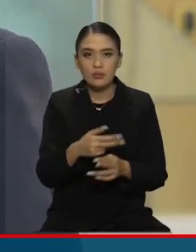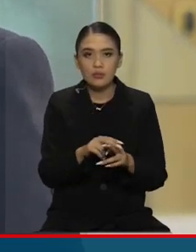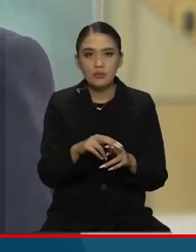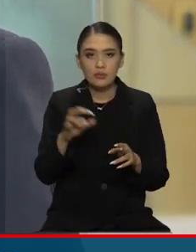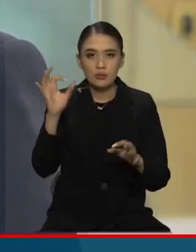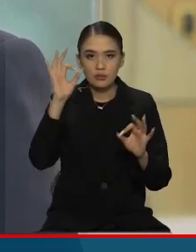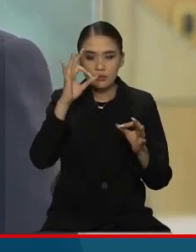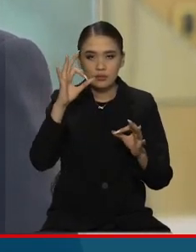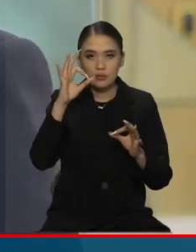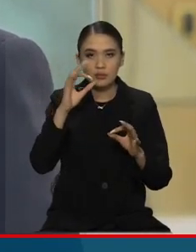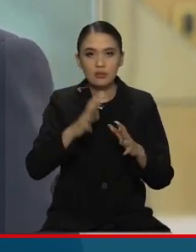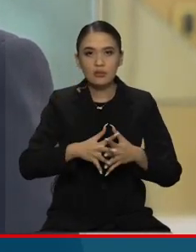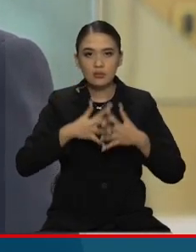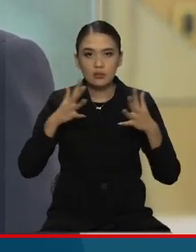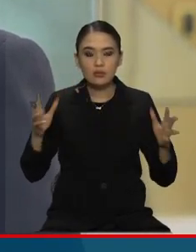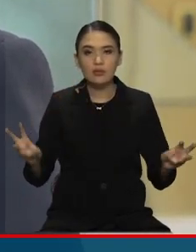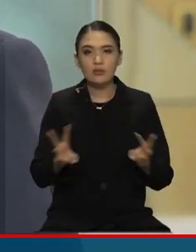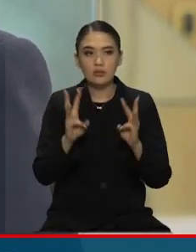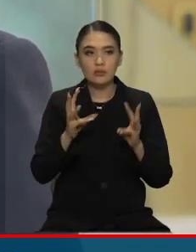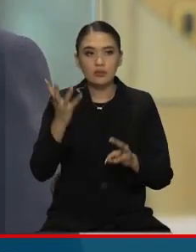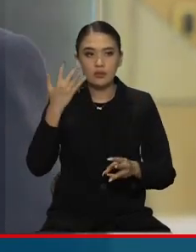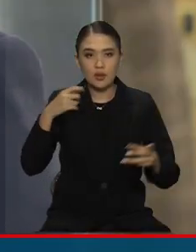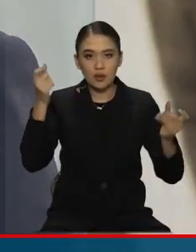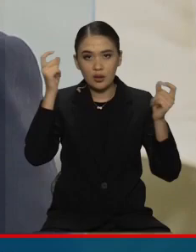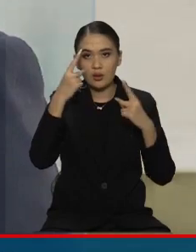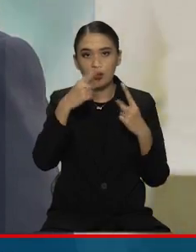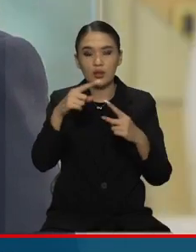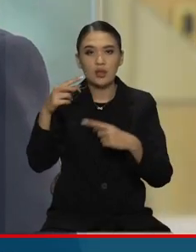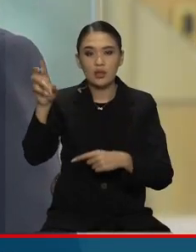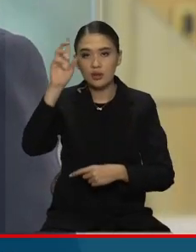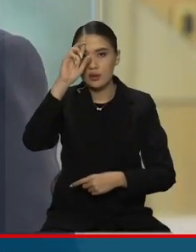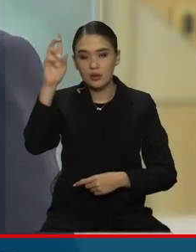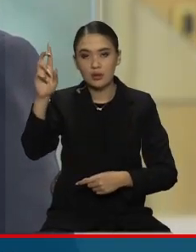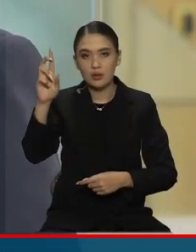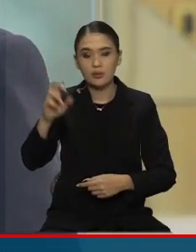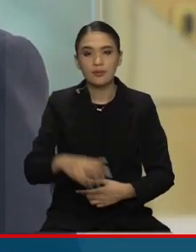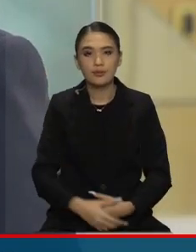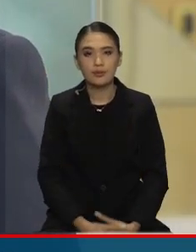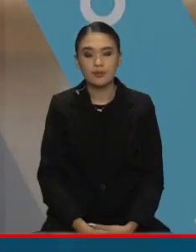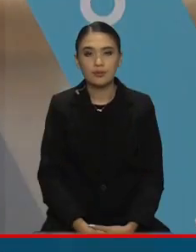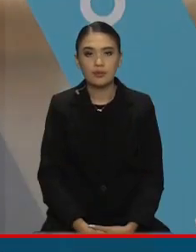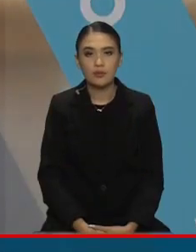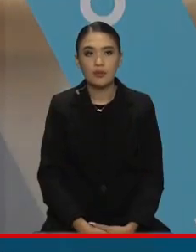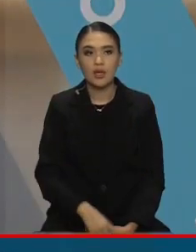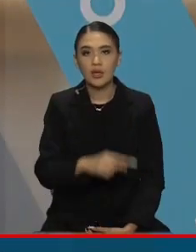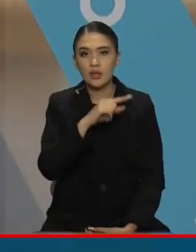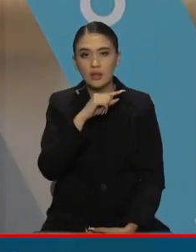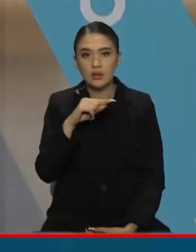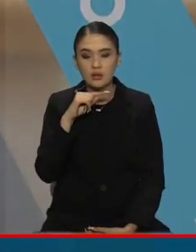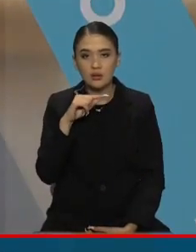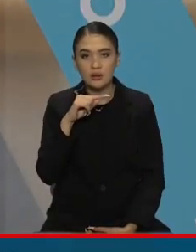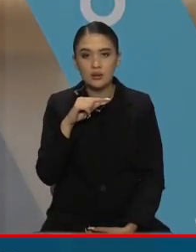о таких больших крупных лесных пожаров и других странах вот есть парни горит Россия говорит